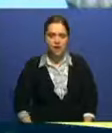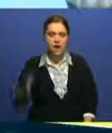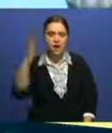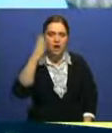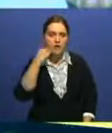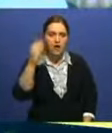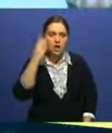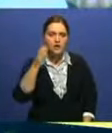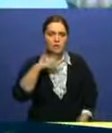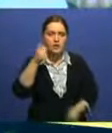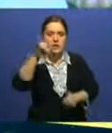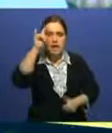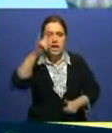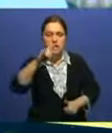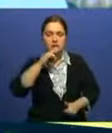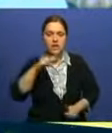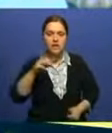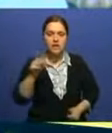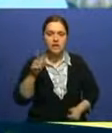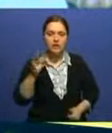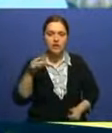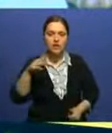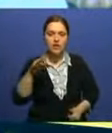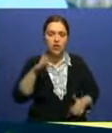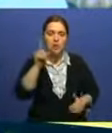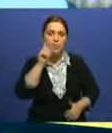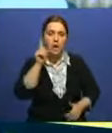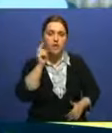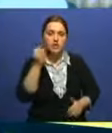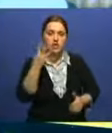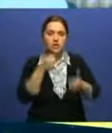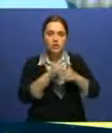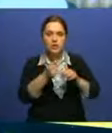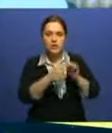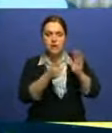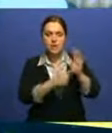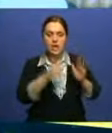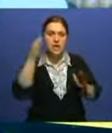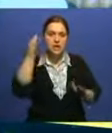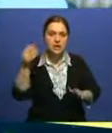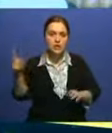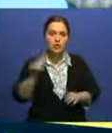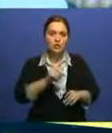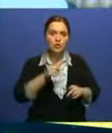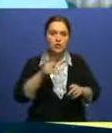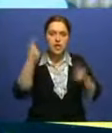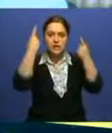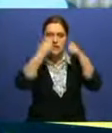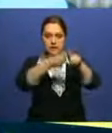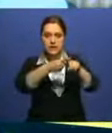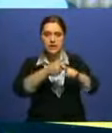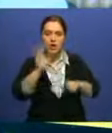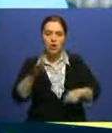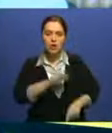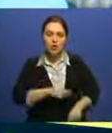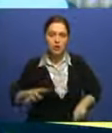В Алматы прошел чемпионат Казахстана по тхэквондо. Айти среди юношей 14-17 лет. Эта версия отличается тем, что боевые техники выполняются как